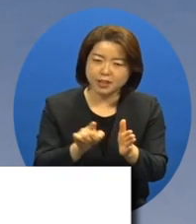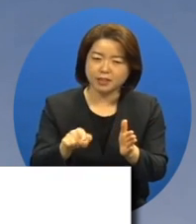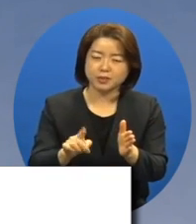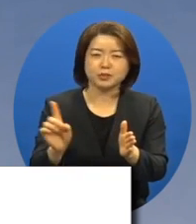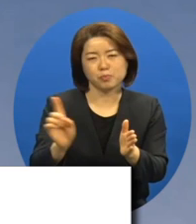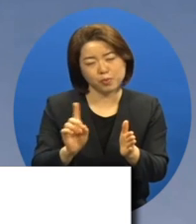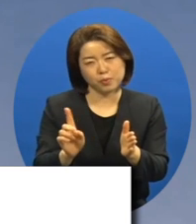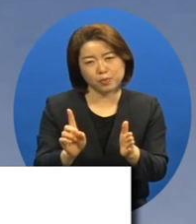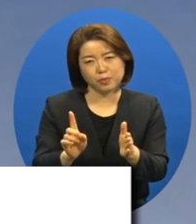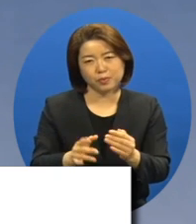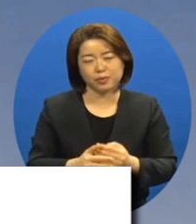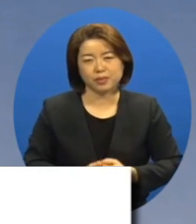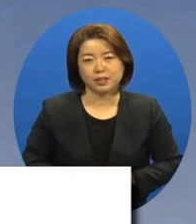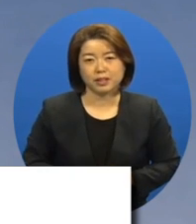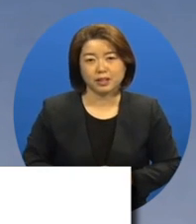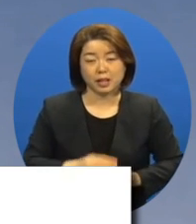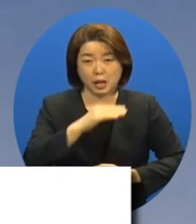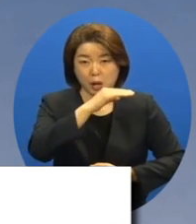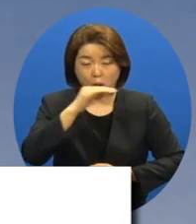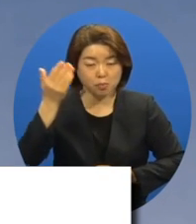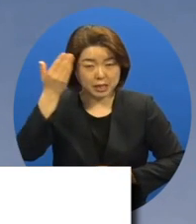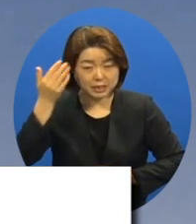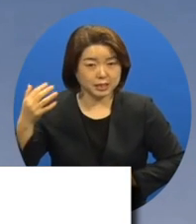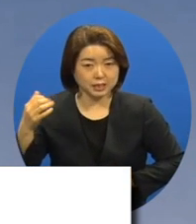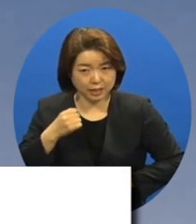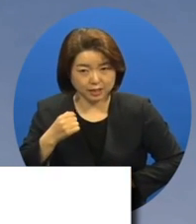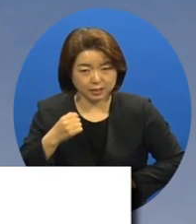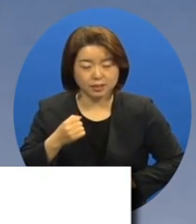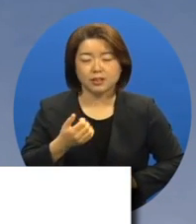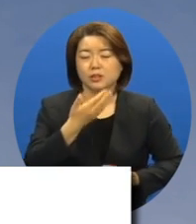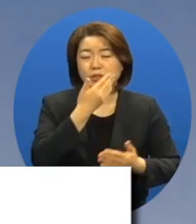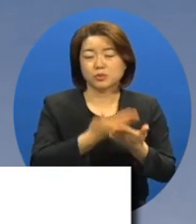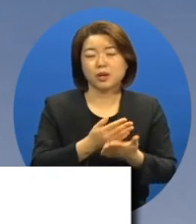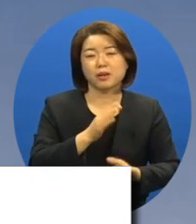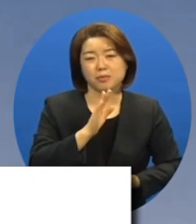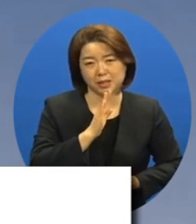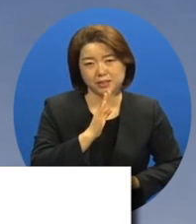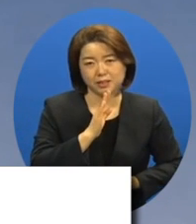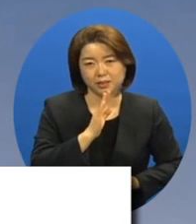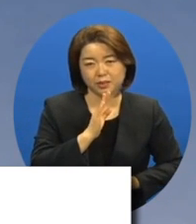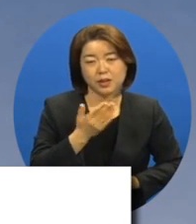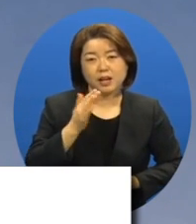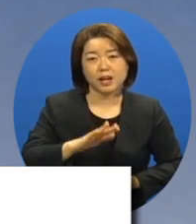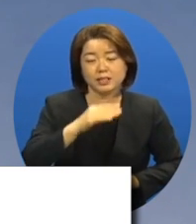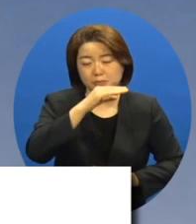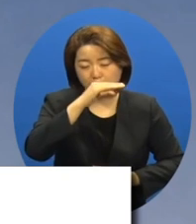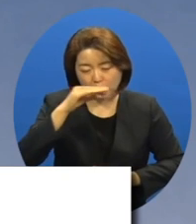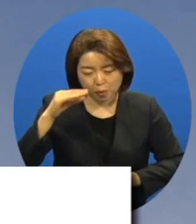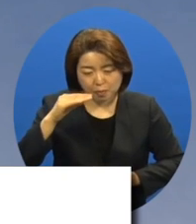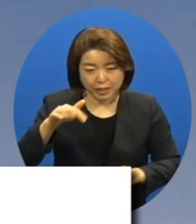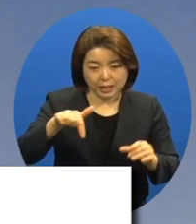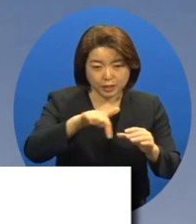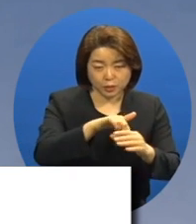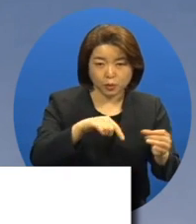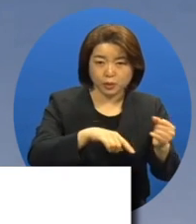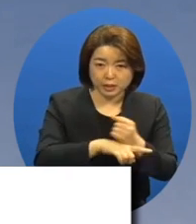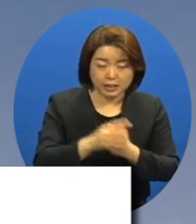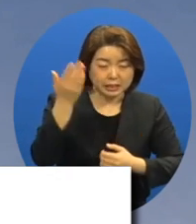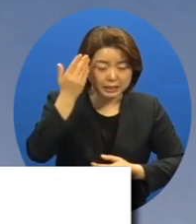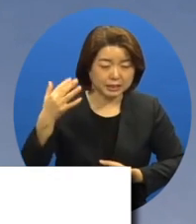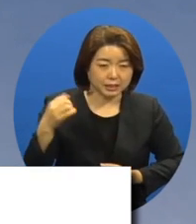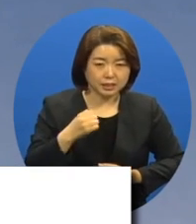것입니까 올바른 지식을 갖는 것 중요합니다 올바른 교리의 지식을 갖는 것은